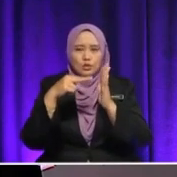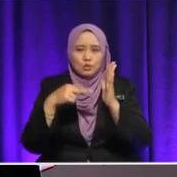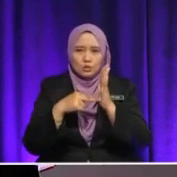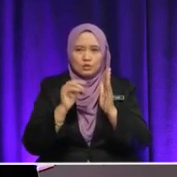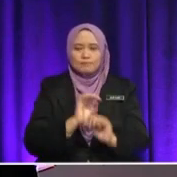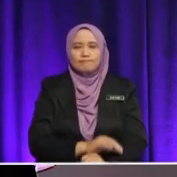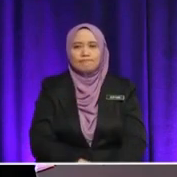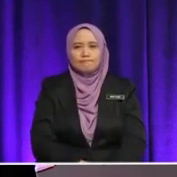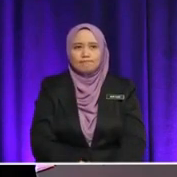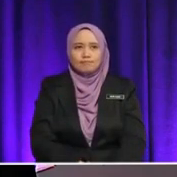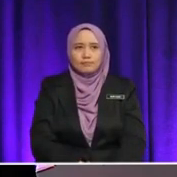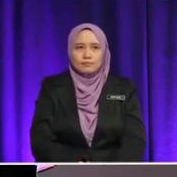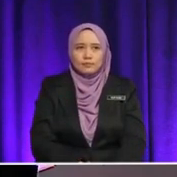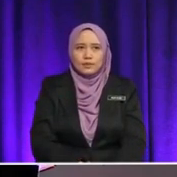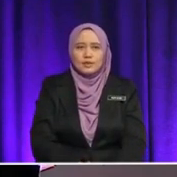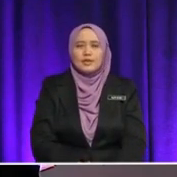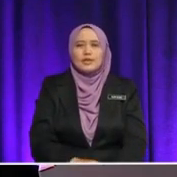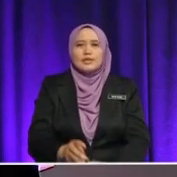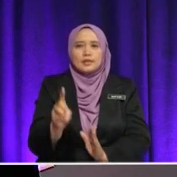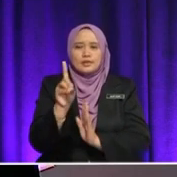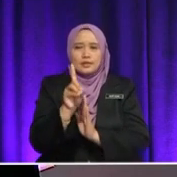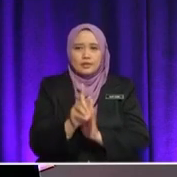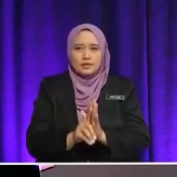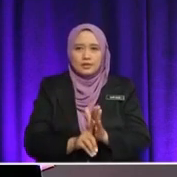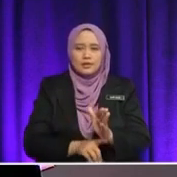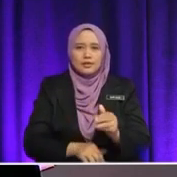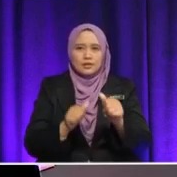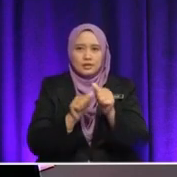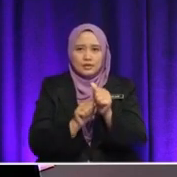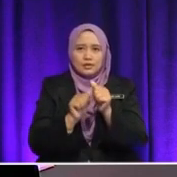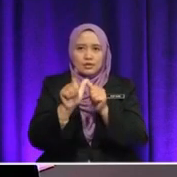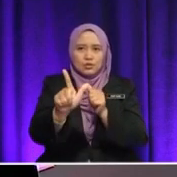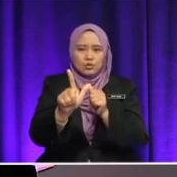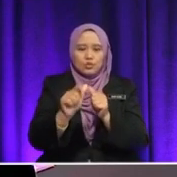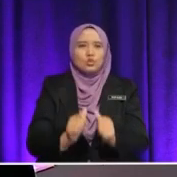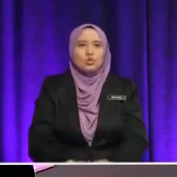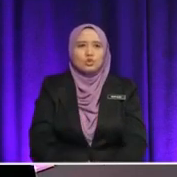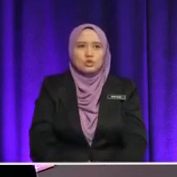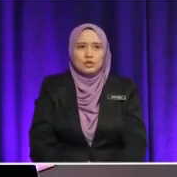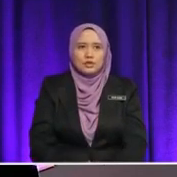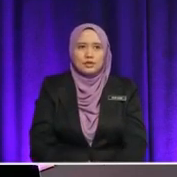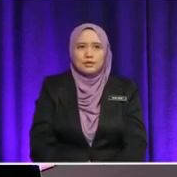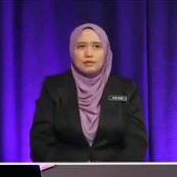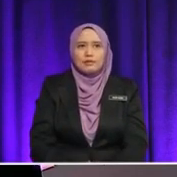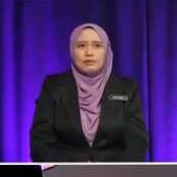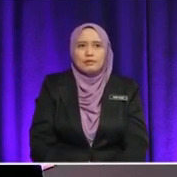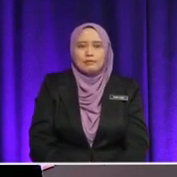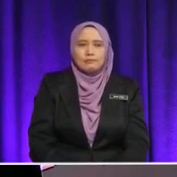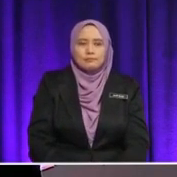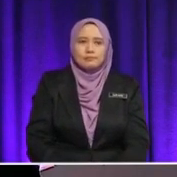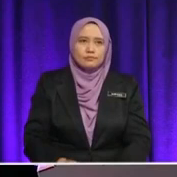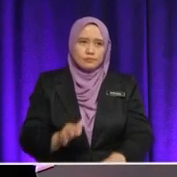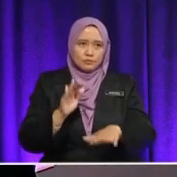perang undang-undang diluluskan seorang undang-undang apel dan undang-undang berkait dengan Vina Raya habile